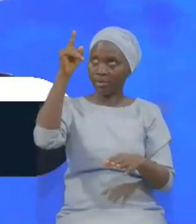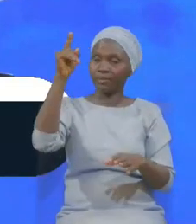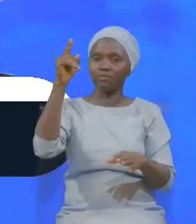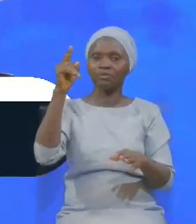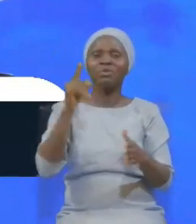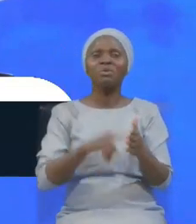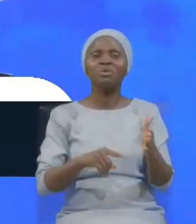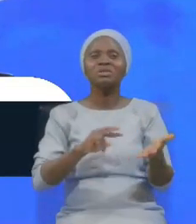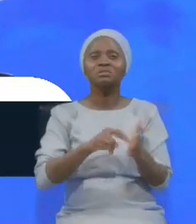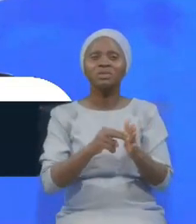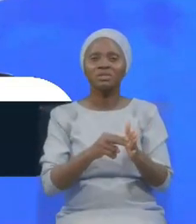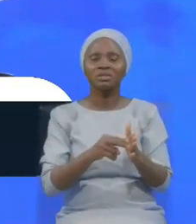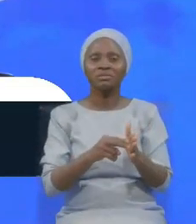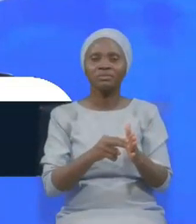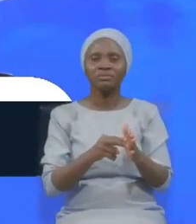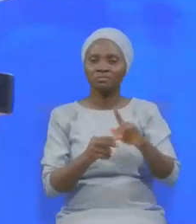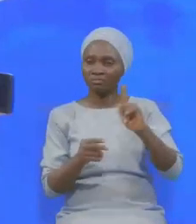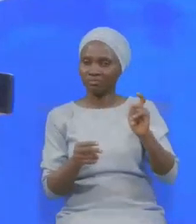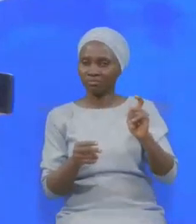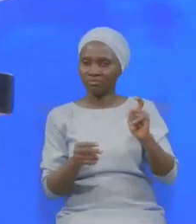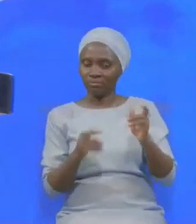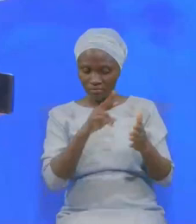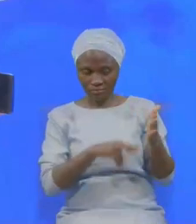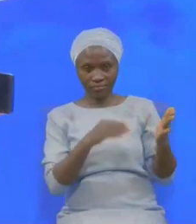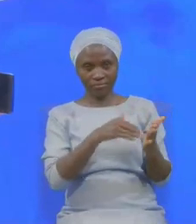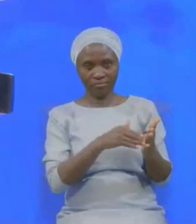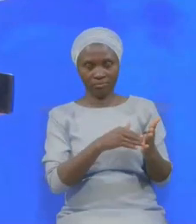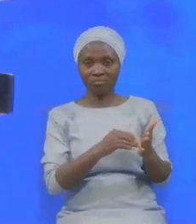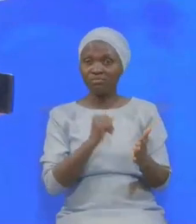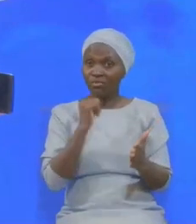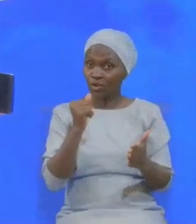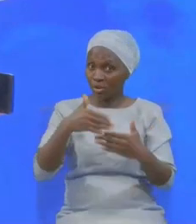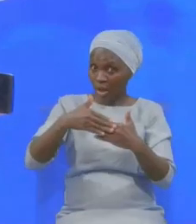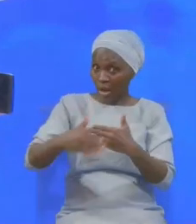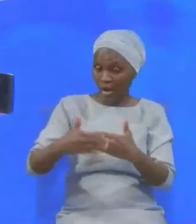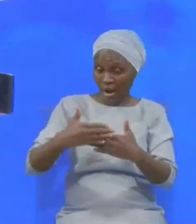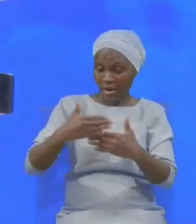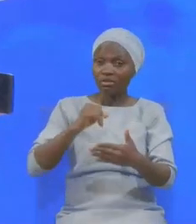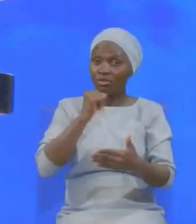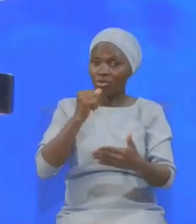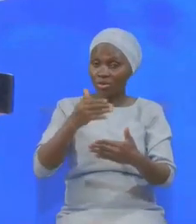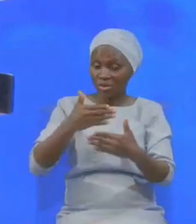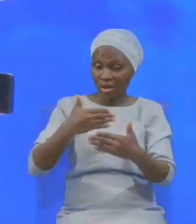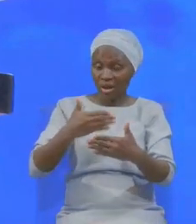que cela veut dire? Regardez cela. Ce n'est pas après avoir déclaré ces paroles,